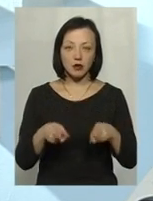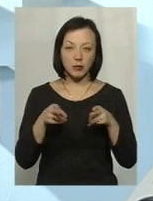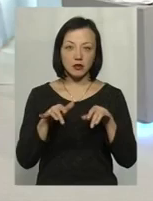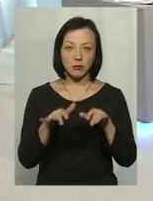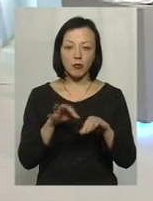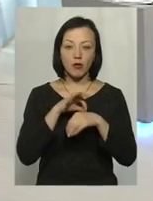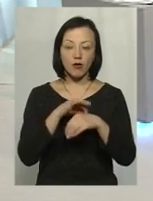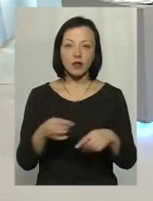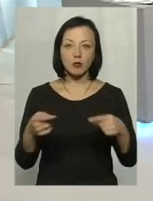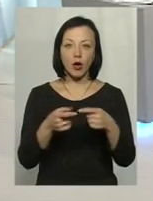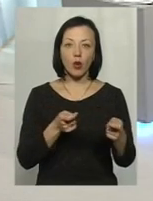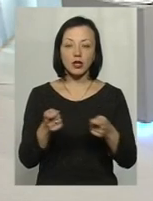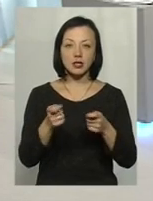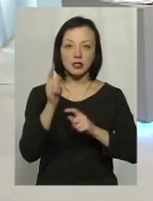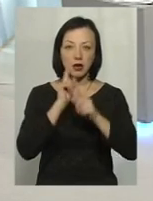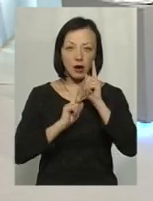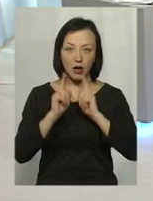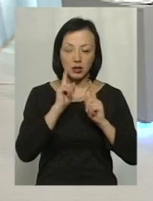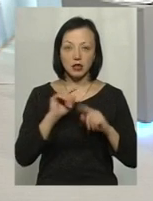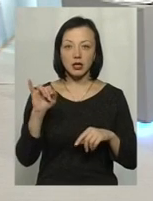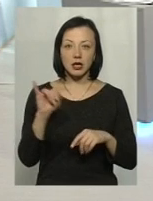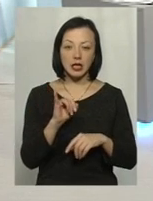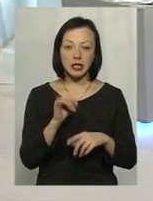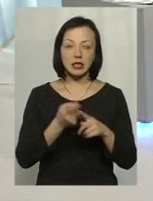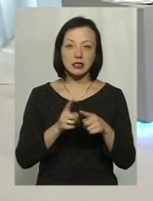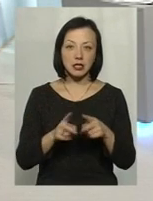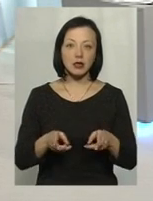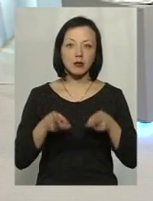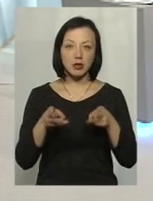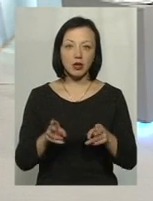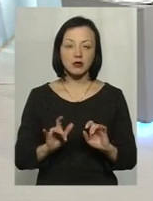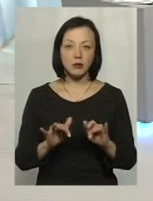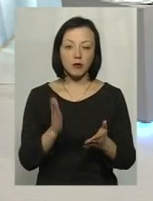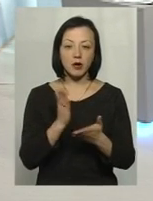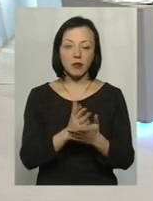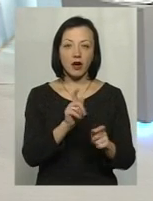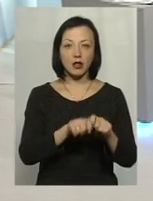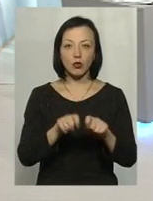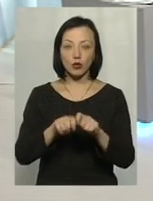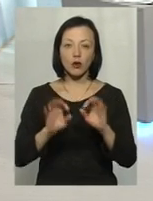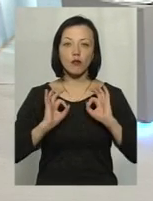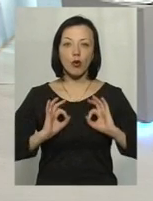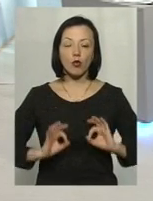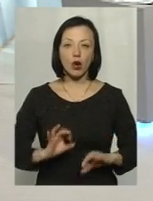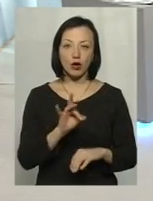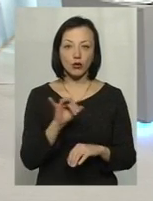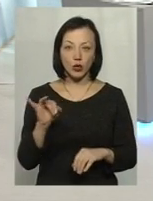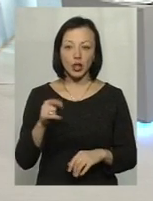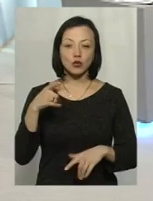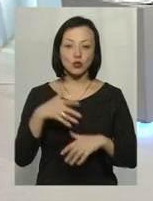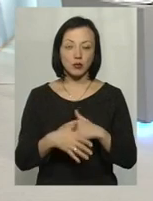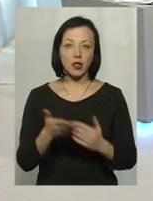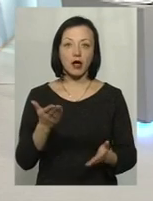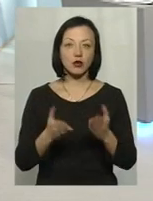проводяться відповідні координаційні наради, і вказані кримінальні провадження, вони перебувають на контролі прокуратури також. І зрозуміло,